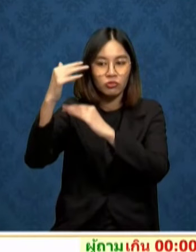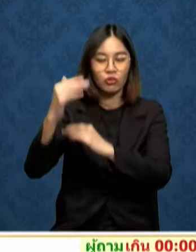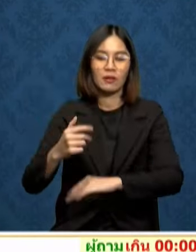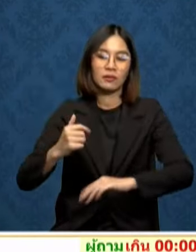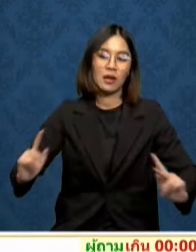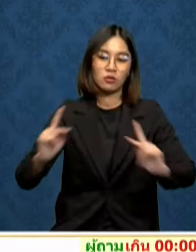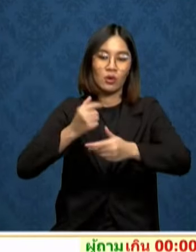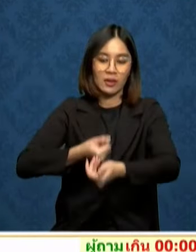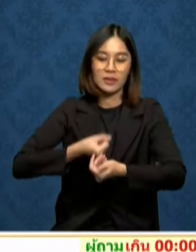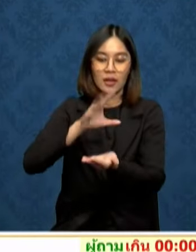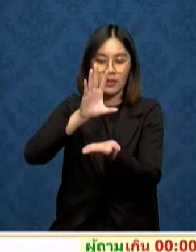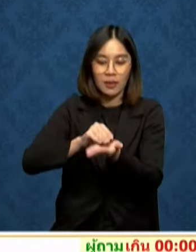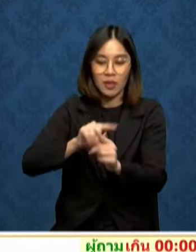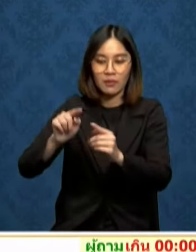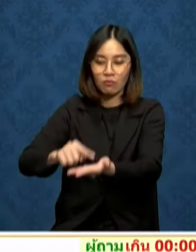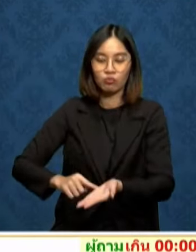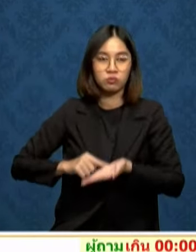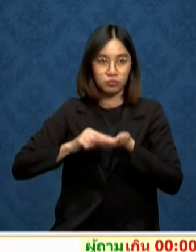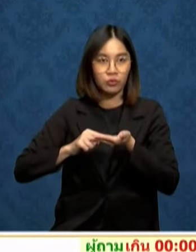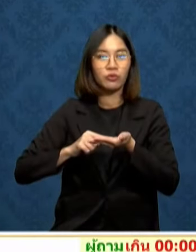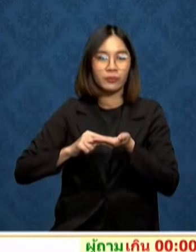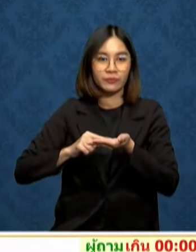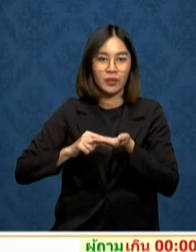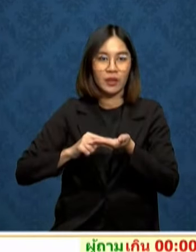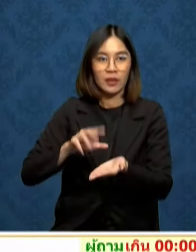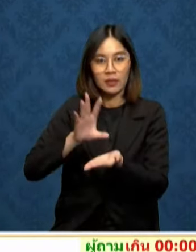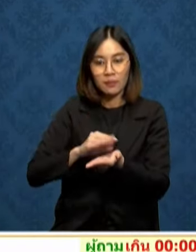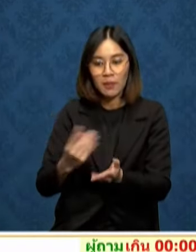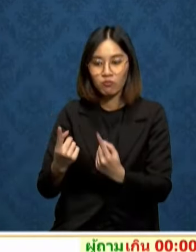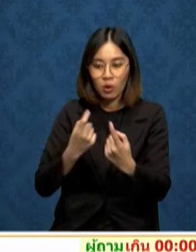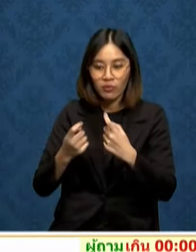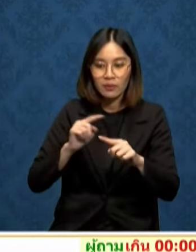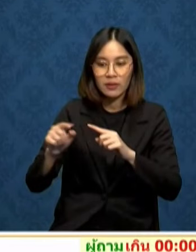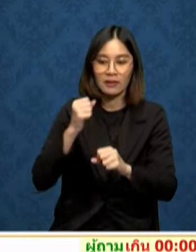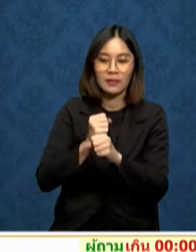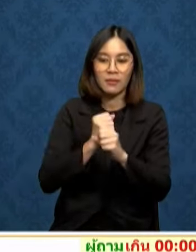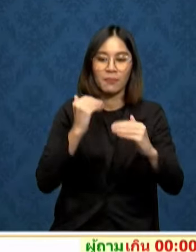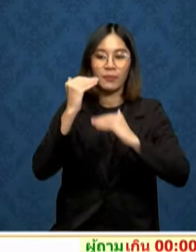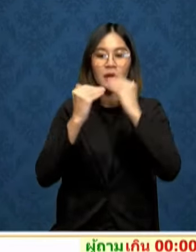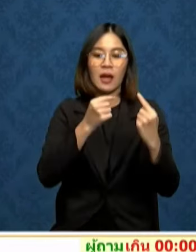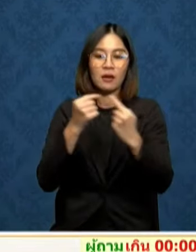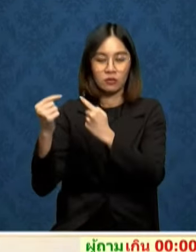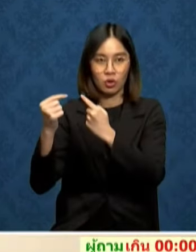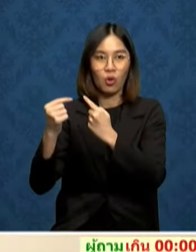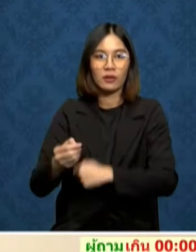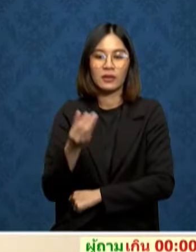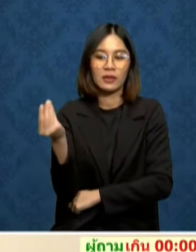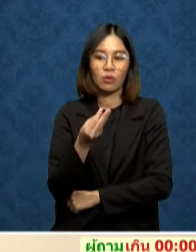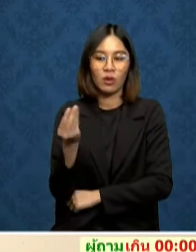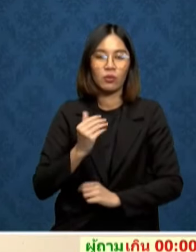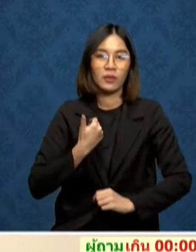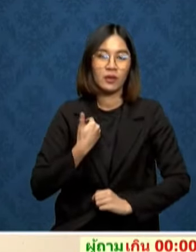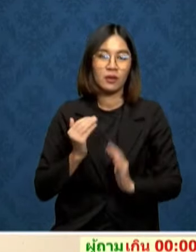นำข้อมูลที่ท่านจะมอบให้ผมหลังจากนี้เนี่ยหรือว่าข้อมูลที่ท่านถามผมเนี่ยไปดำเนินการต่อด้วยความรวดเร็วครับ